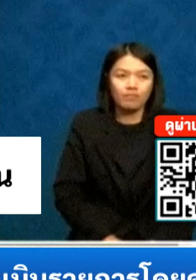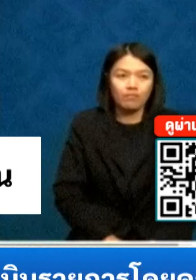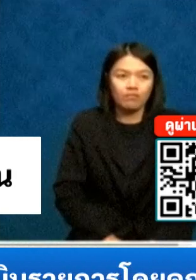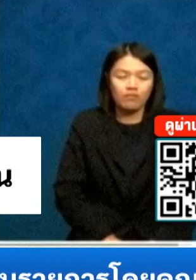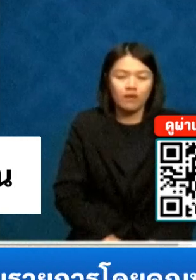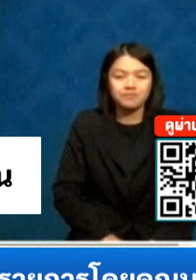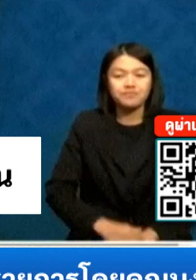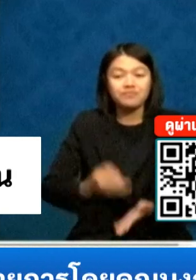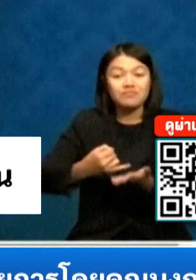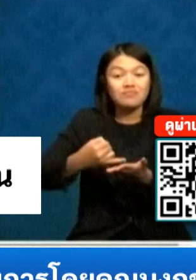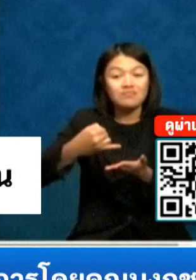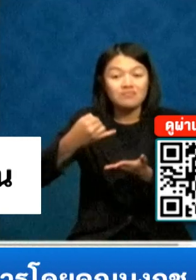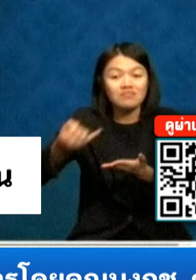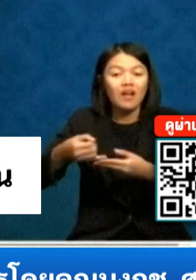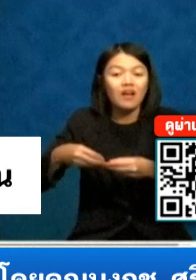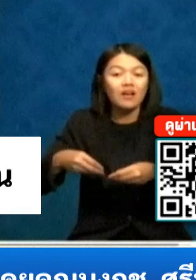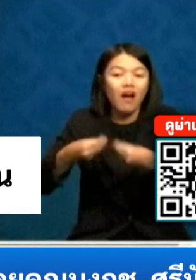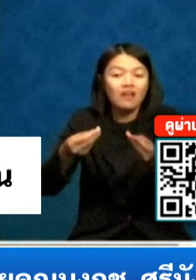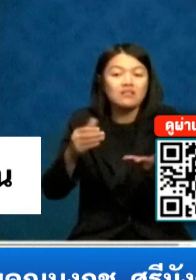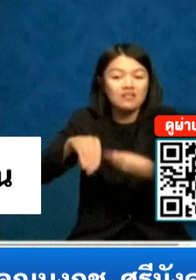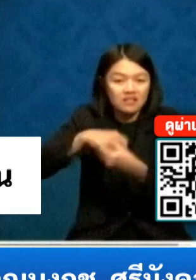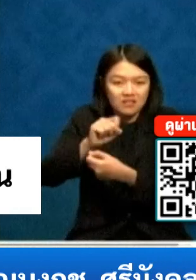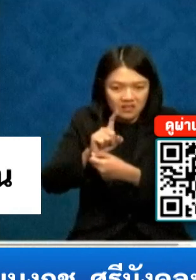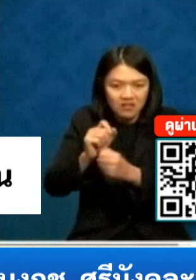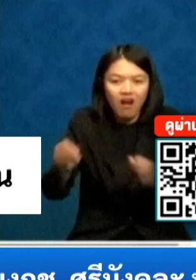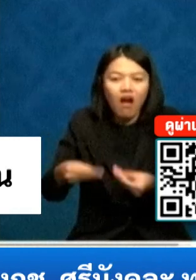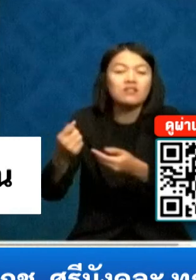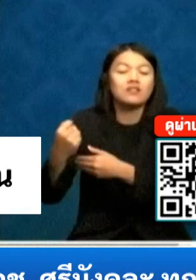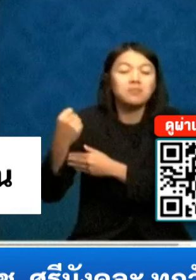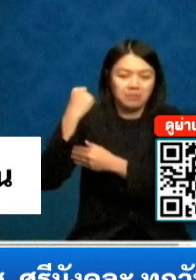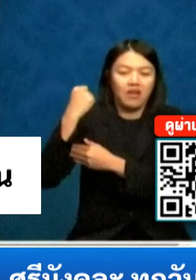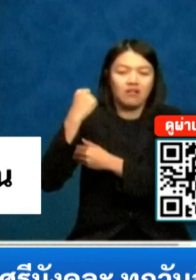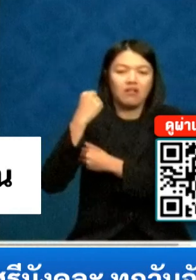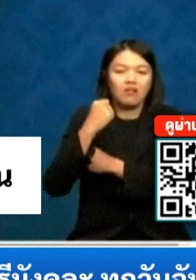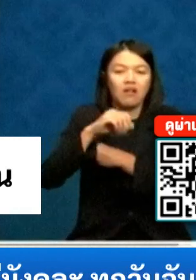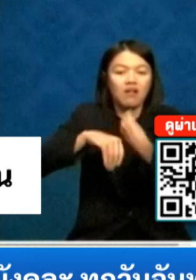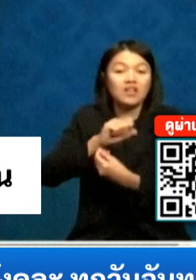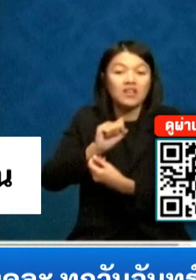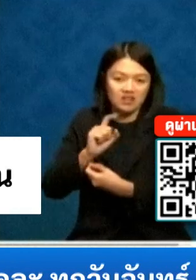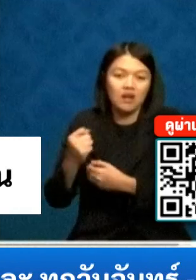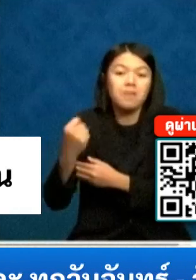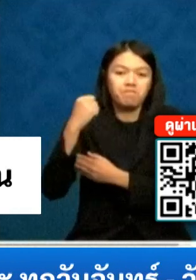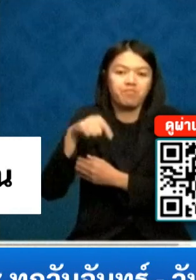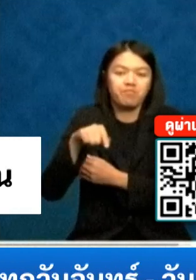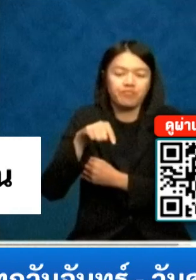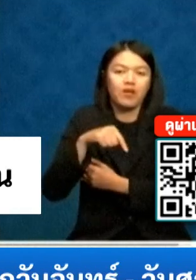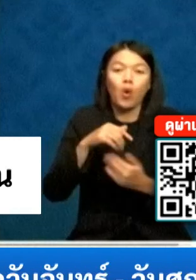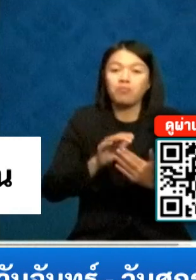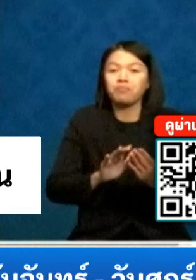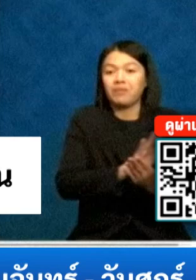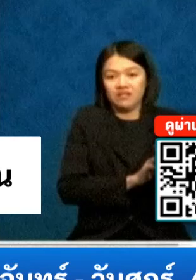คือค่าใช้จ่ายเพิ่มการกระตุ้นเศรษฐกิจและสร้างความเข้มแข็งของระบบเศรษฐกิจภายในประเ